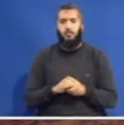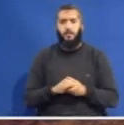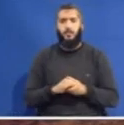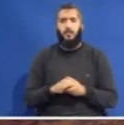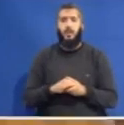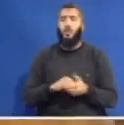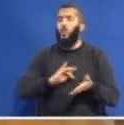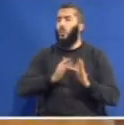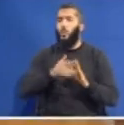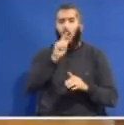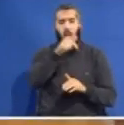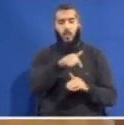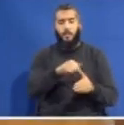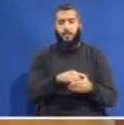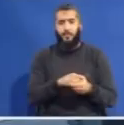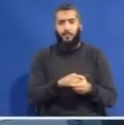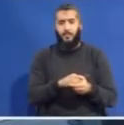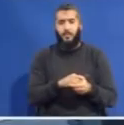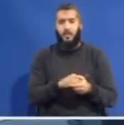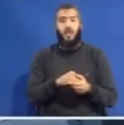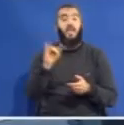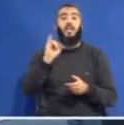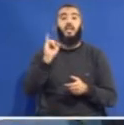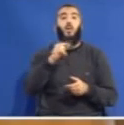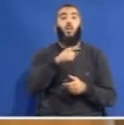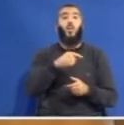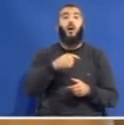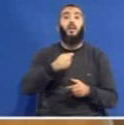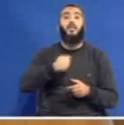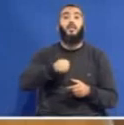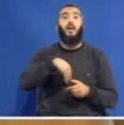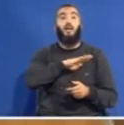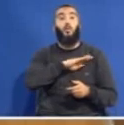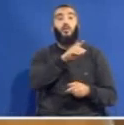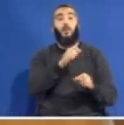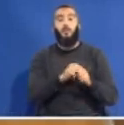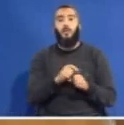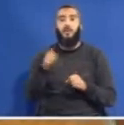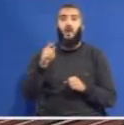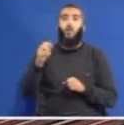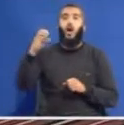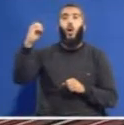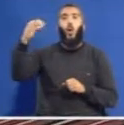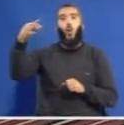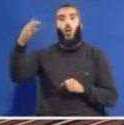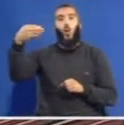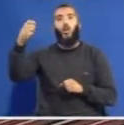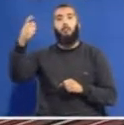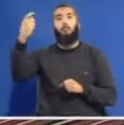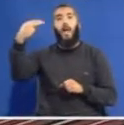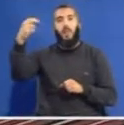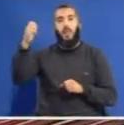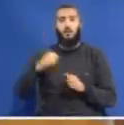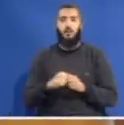عليها. فمن صاحب القافلة هو سيدنا عثمان، فيأتي التجار الكبار: